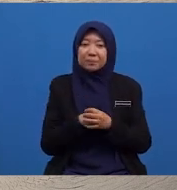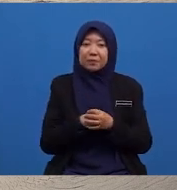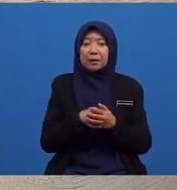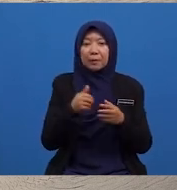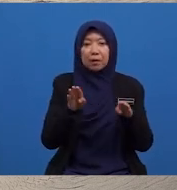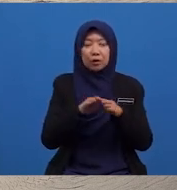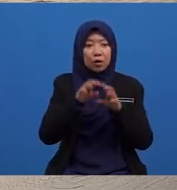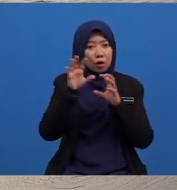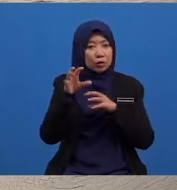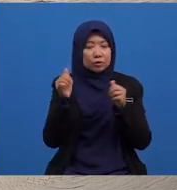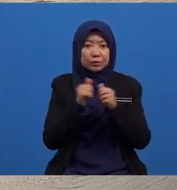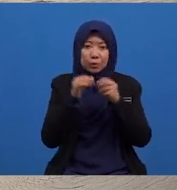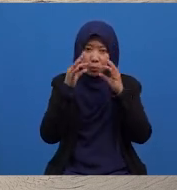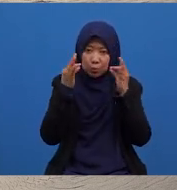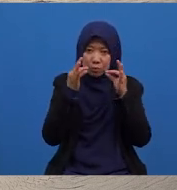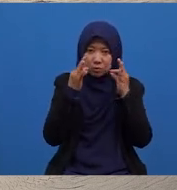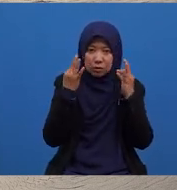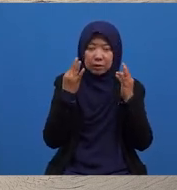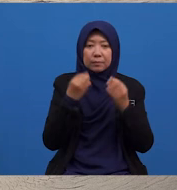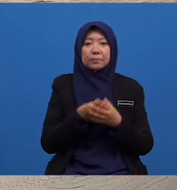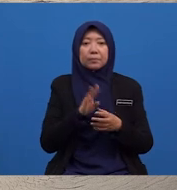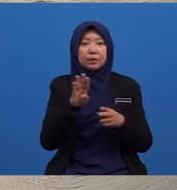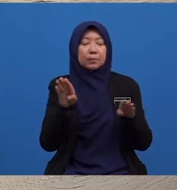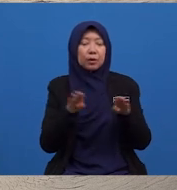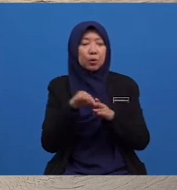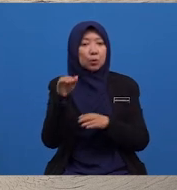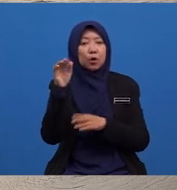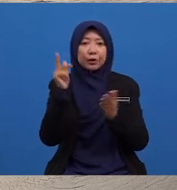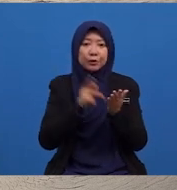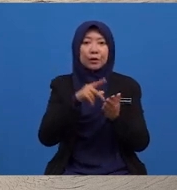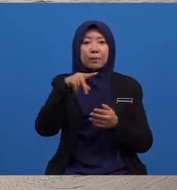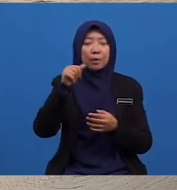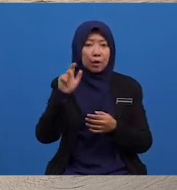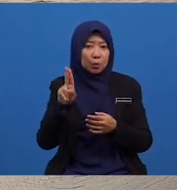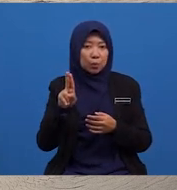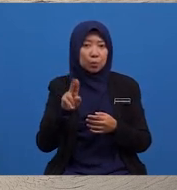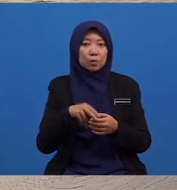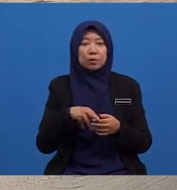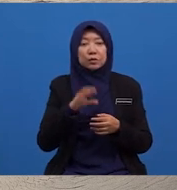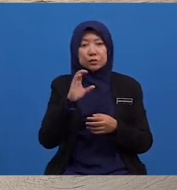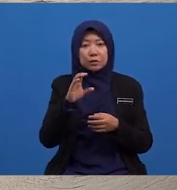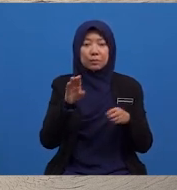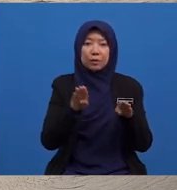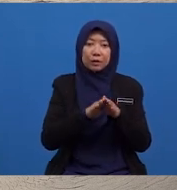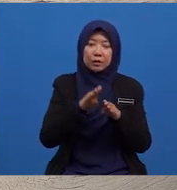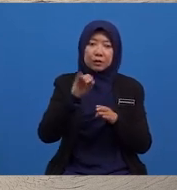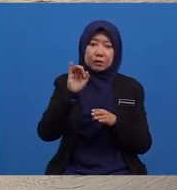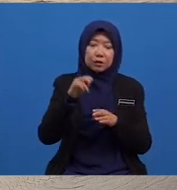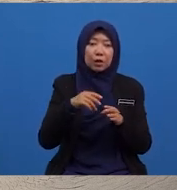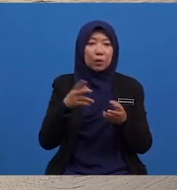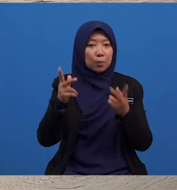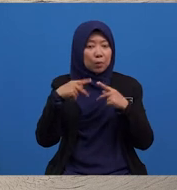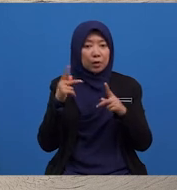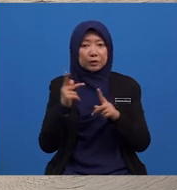Bagai anjing dengan kucing. B. Bagai ular kena palu. C. Bagai sirih pulang